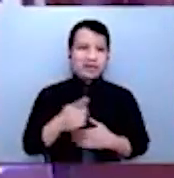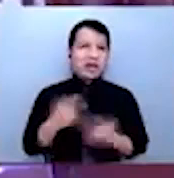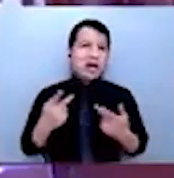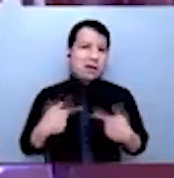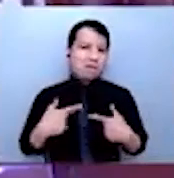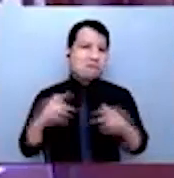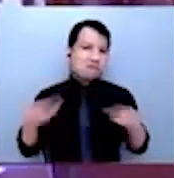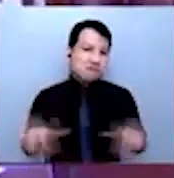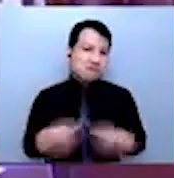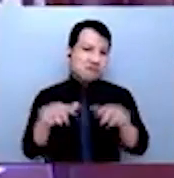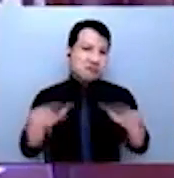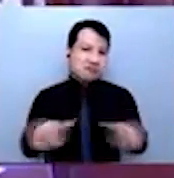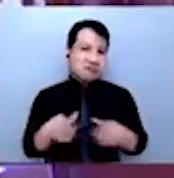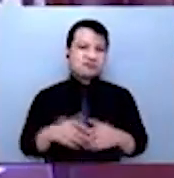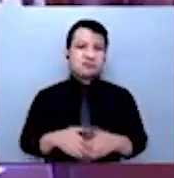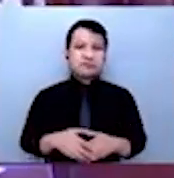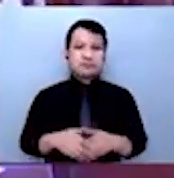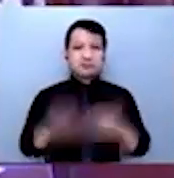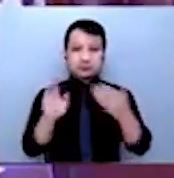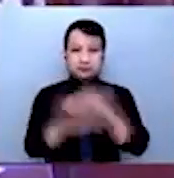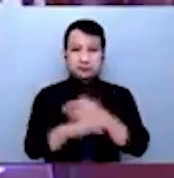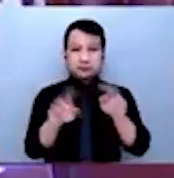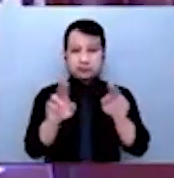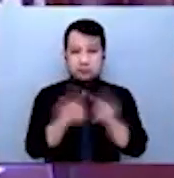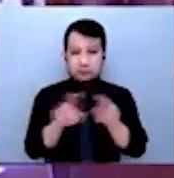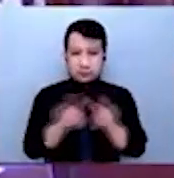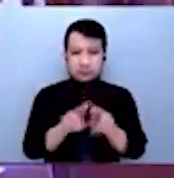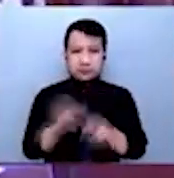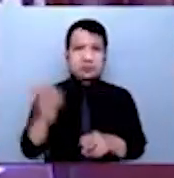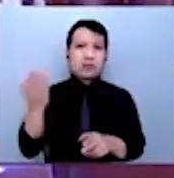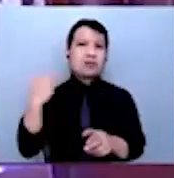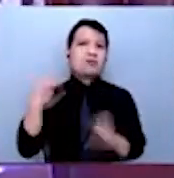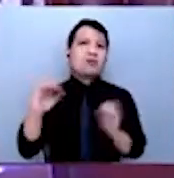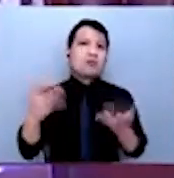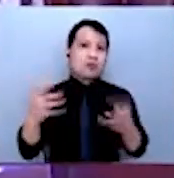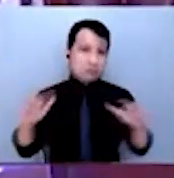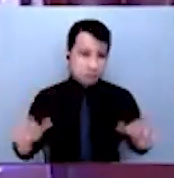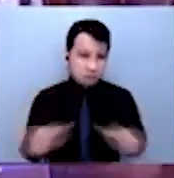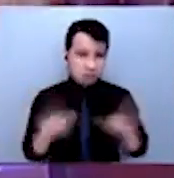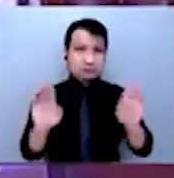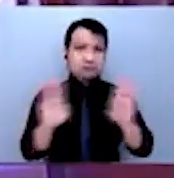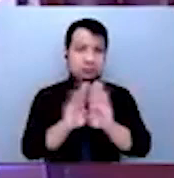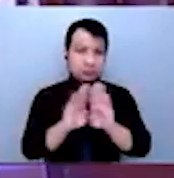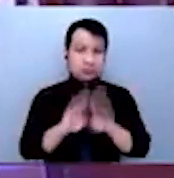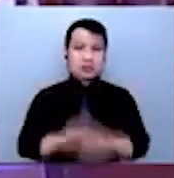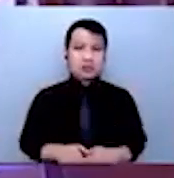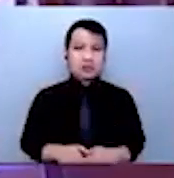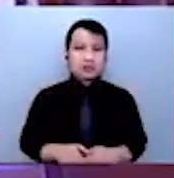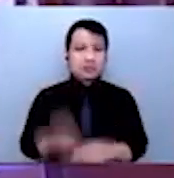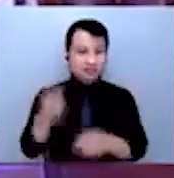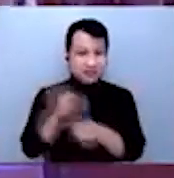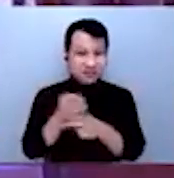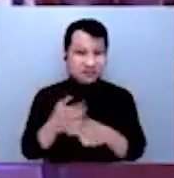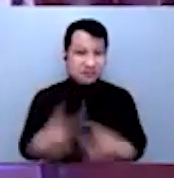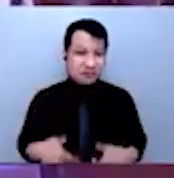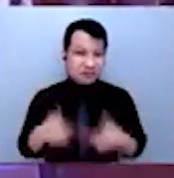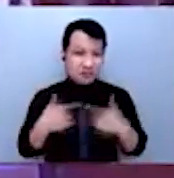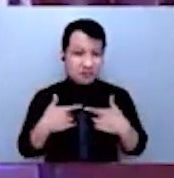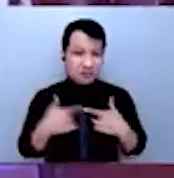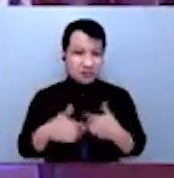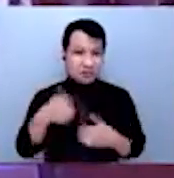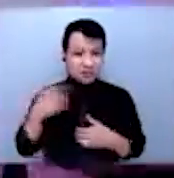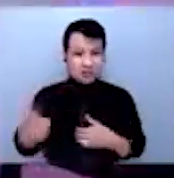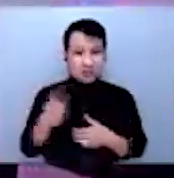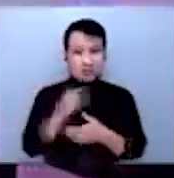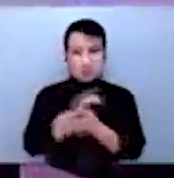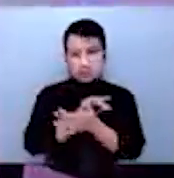ulit. Diba po, balik na po sa normal. Dati kasi wala kang trabaho, nagsara. Siyempre mahirap yung buhay dahil sa COVID,